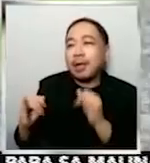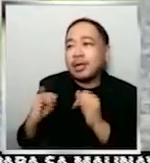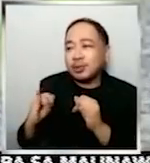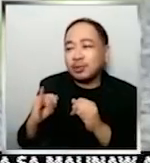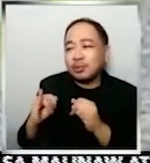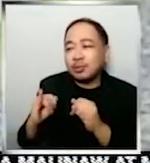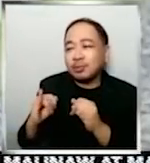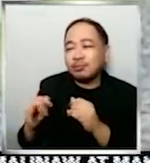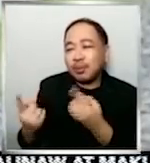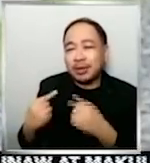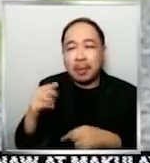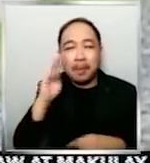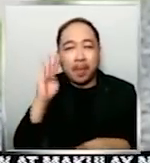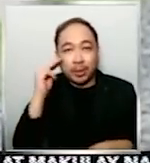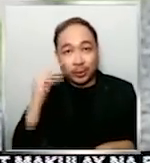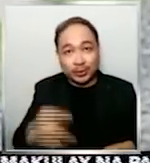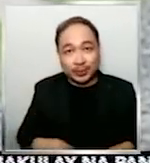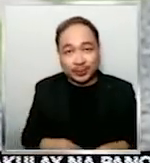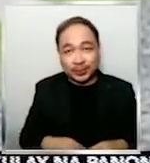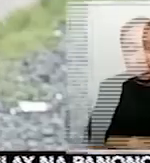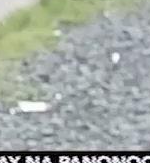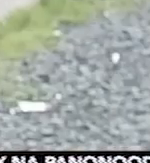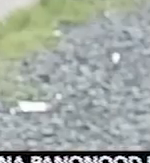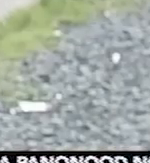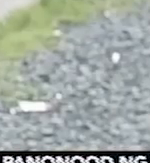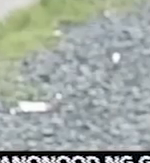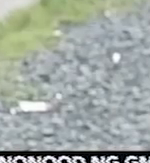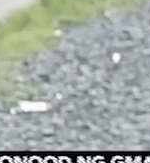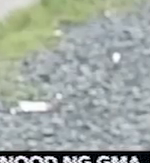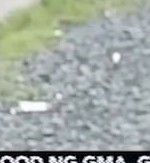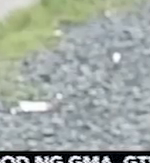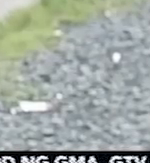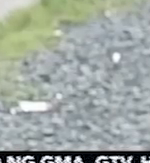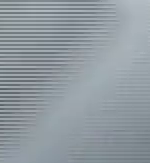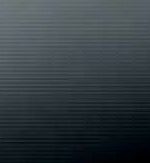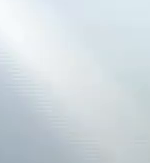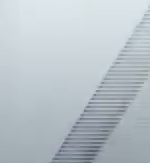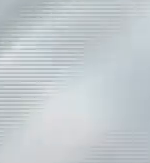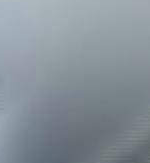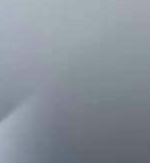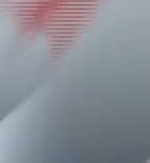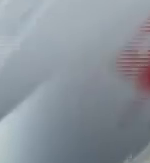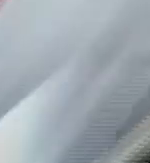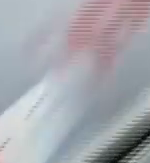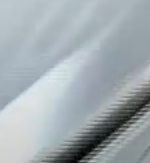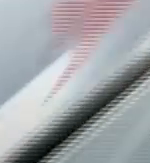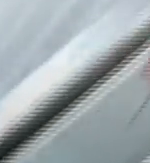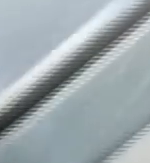Veneracion, at JP Soriano, nakatuto 24 oras.